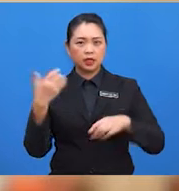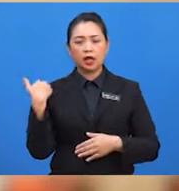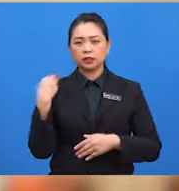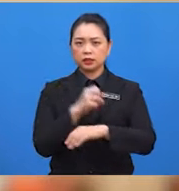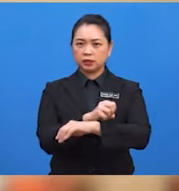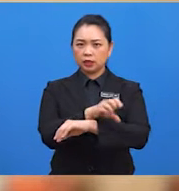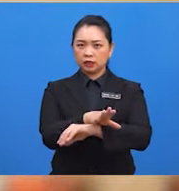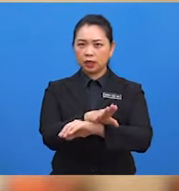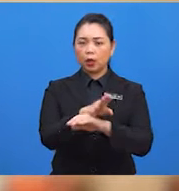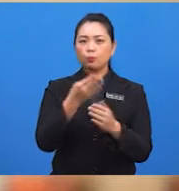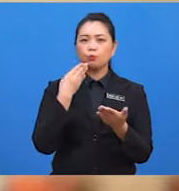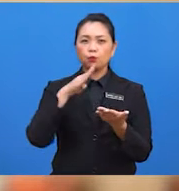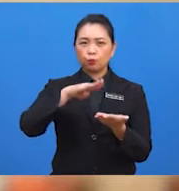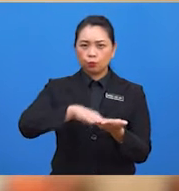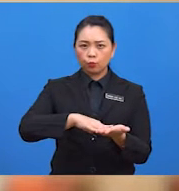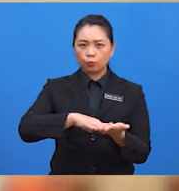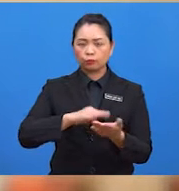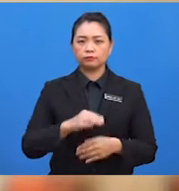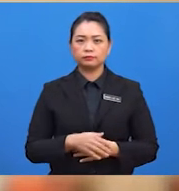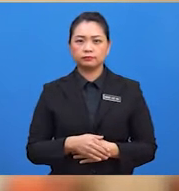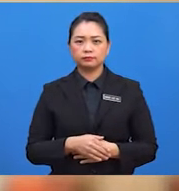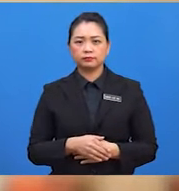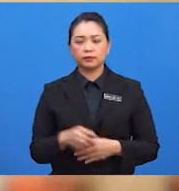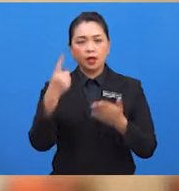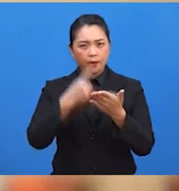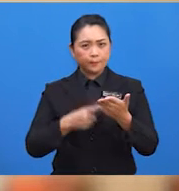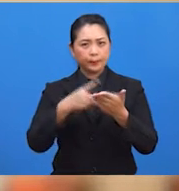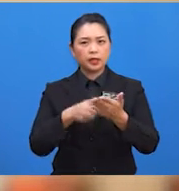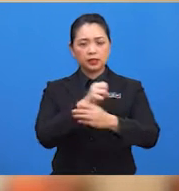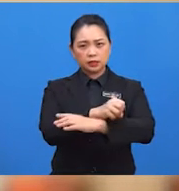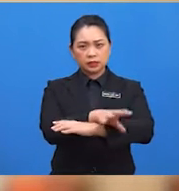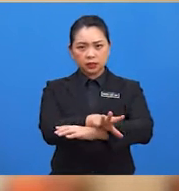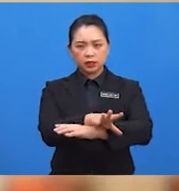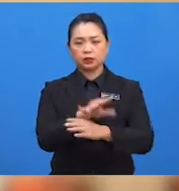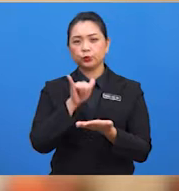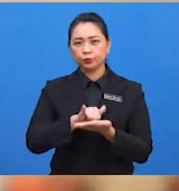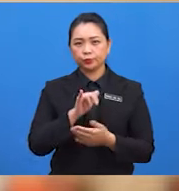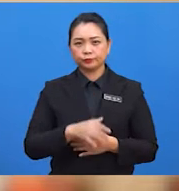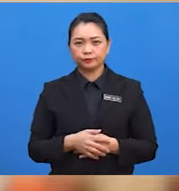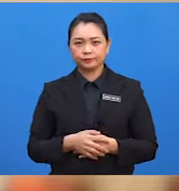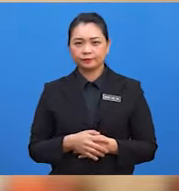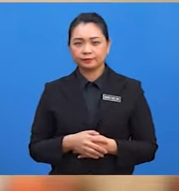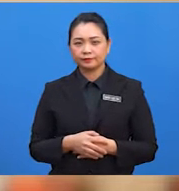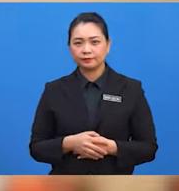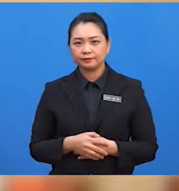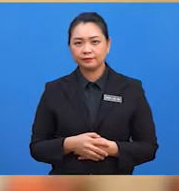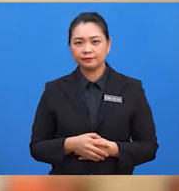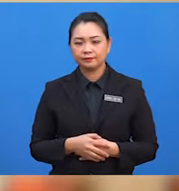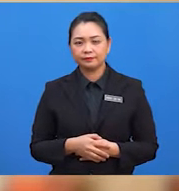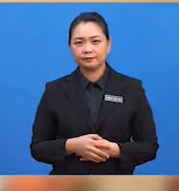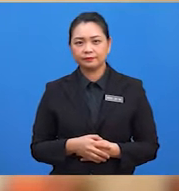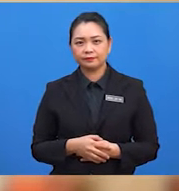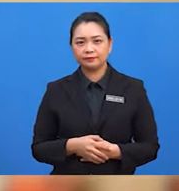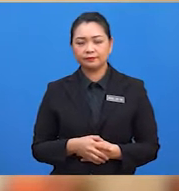juga kesan buruk daripada limpahan air Sungai Huanghe. Apakah kesan tersebut? A.